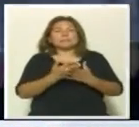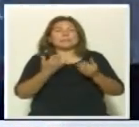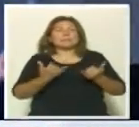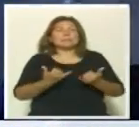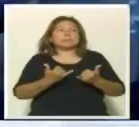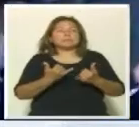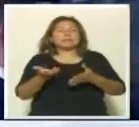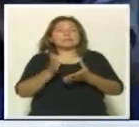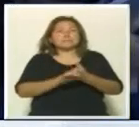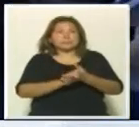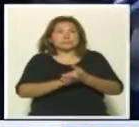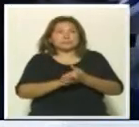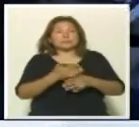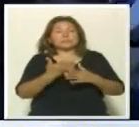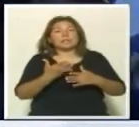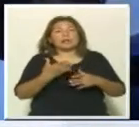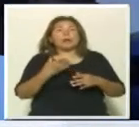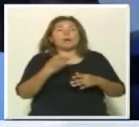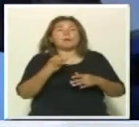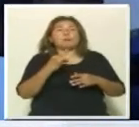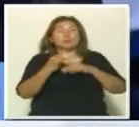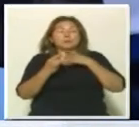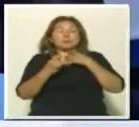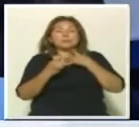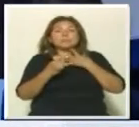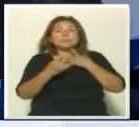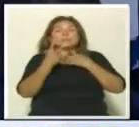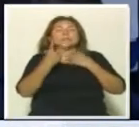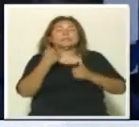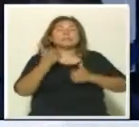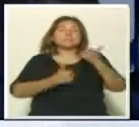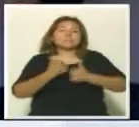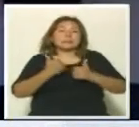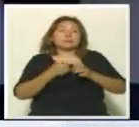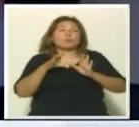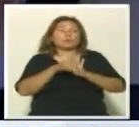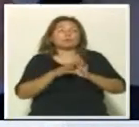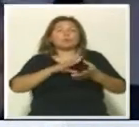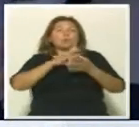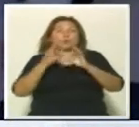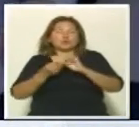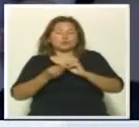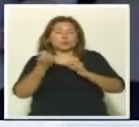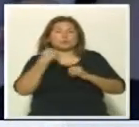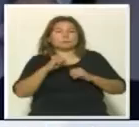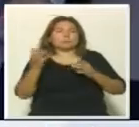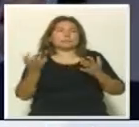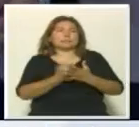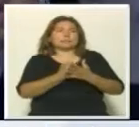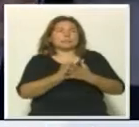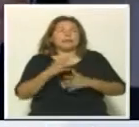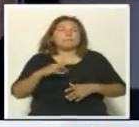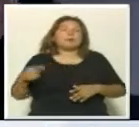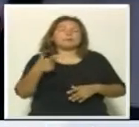қазылар алқасы таныстыру сайысы және адал қызмет басты міндет атты екі сайыс кезеңінің қорытындысы бойынша жеңімпаздарды анықтады. Маңғыстау